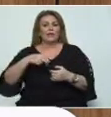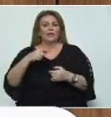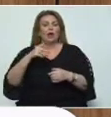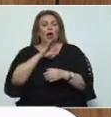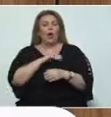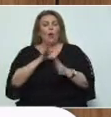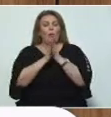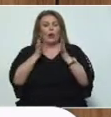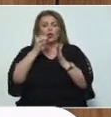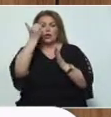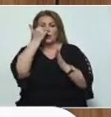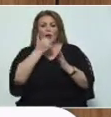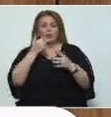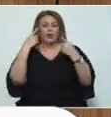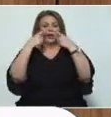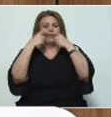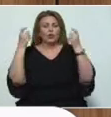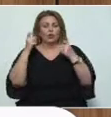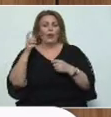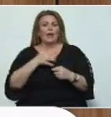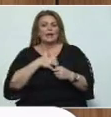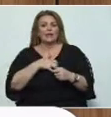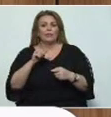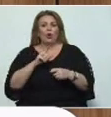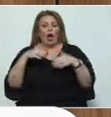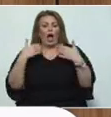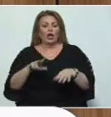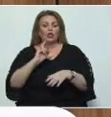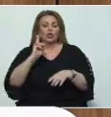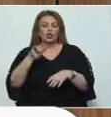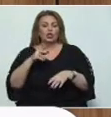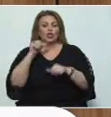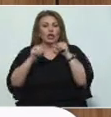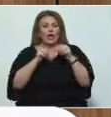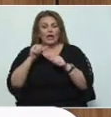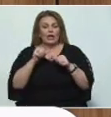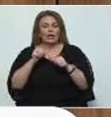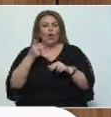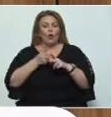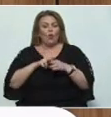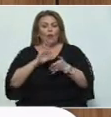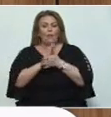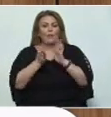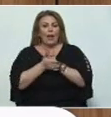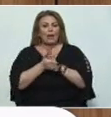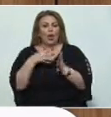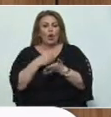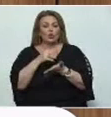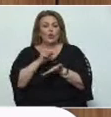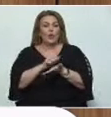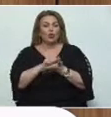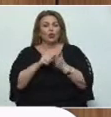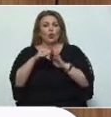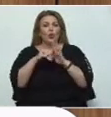dərin minnətdarlığımı bir daha vurğulamaq istəyirəm ki, artıq ikinci ildə ardıcıl məhz bu məsələ üzrə, özünü məşğulluq proqramı